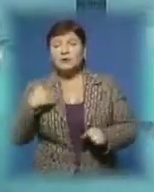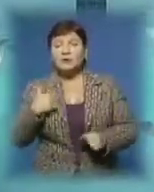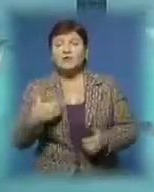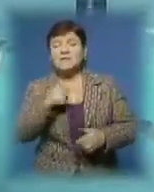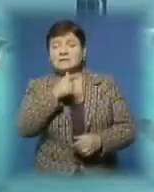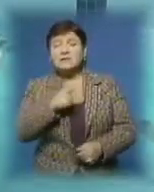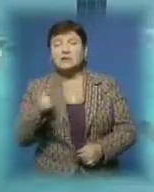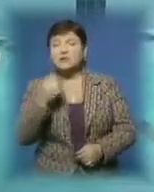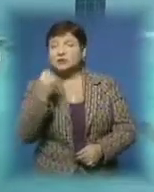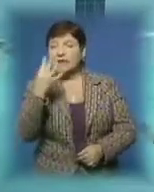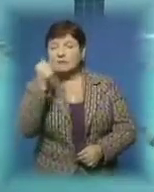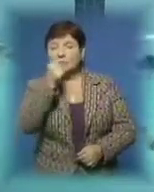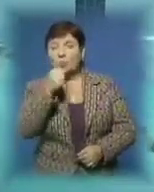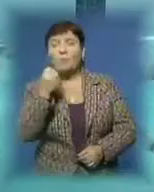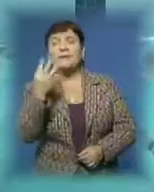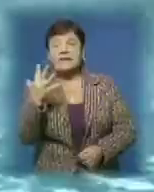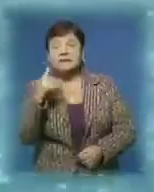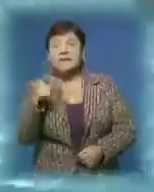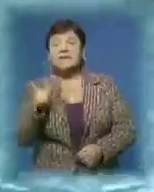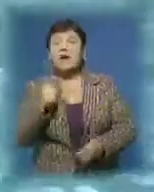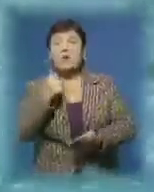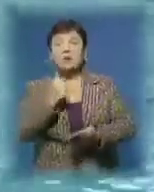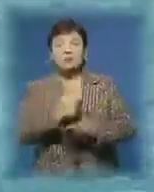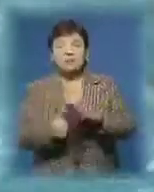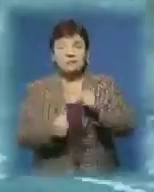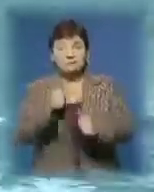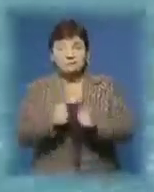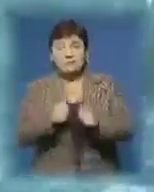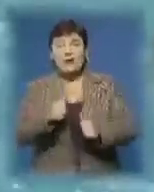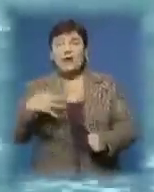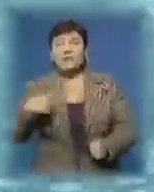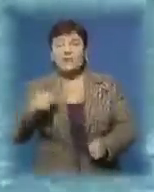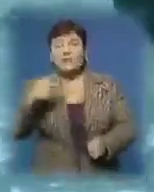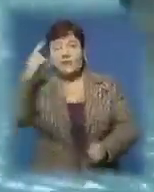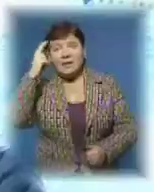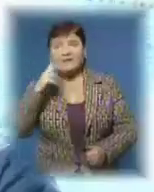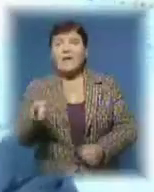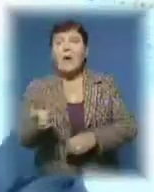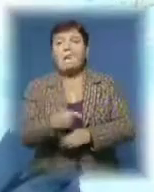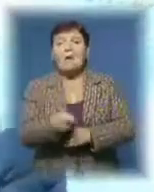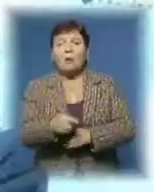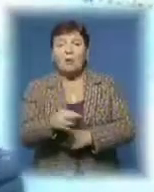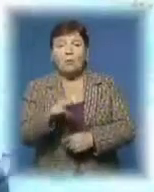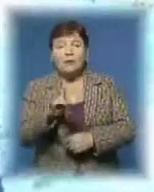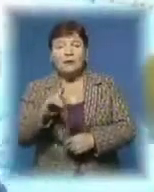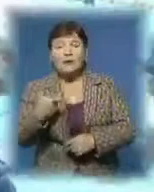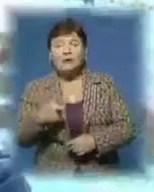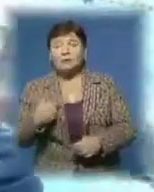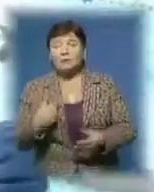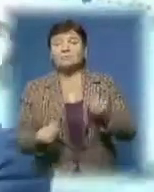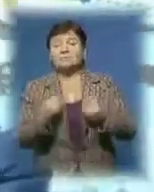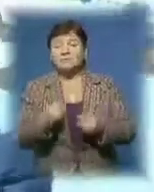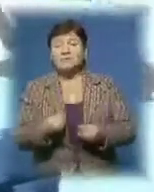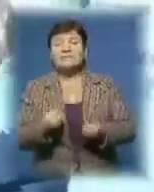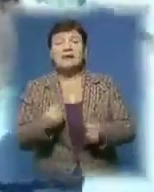сезону 2014-15, де головні суперники – команди з Львова, Києва та Маріуполя. Як не перемогти, то хоч зіграти на